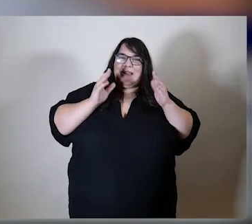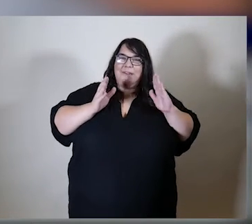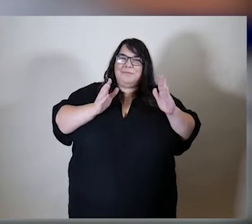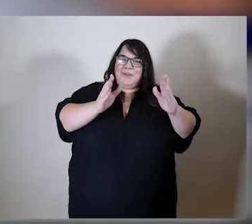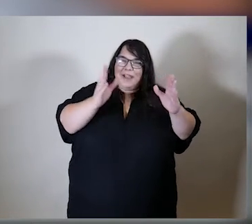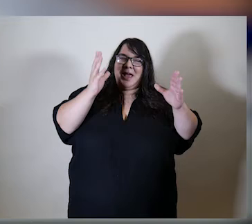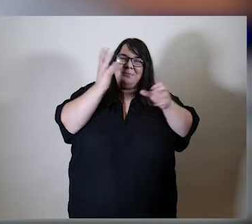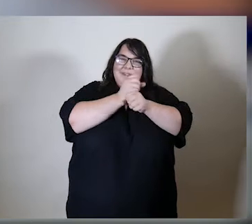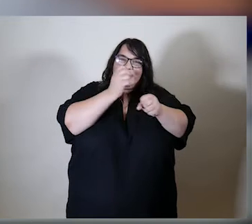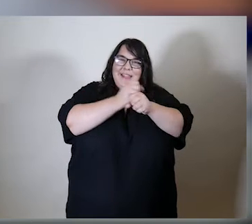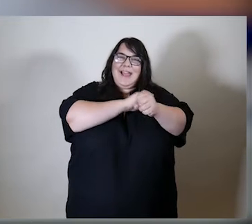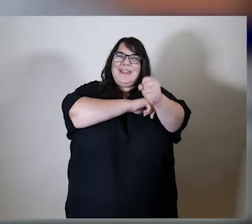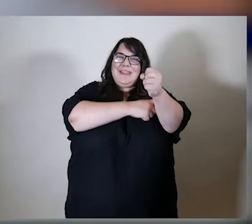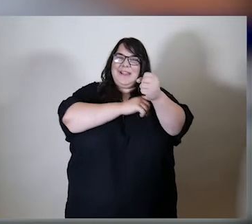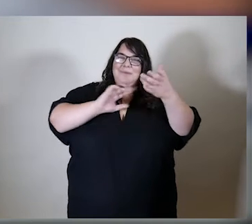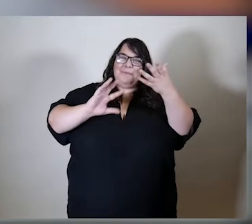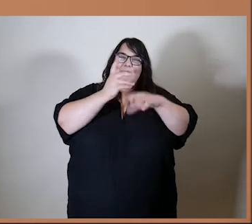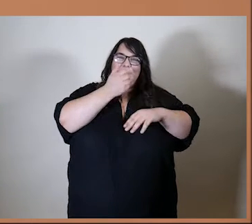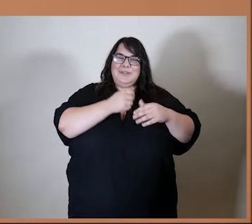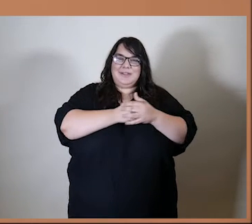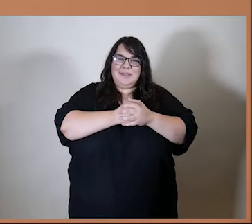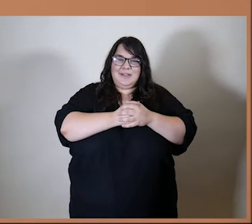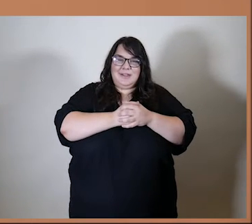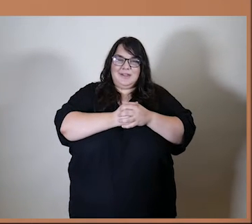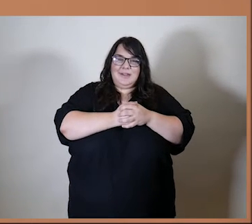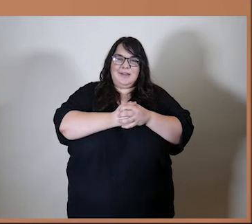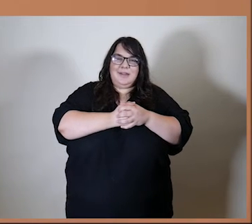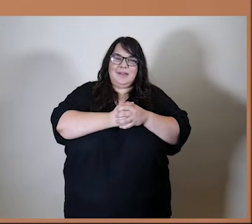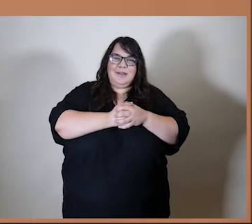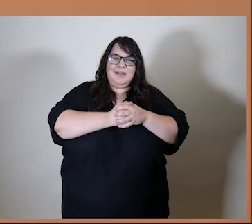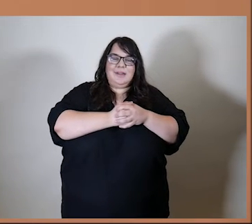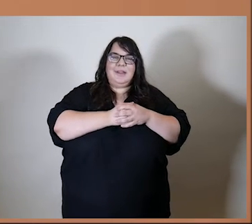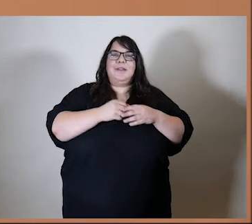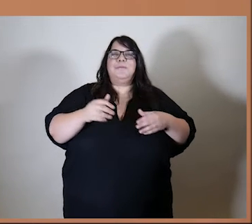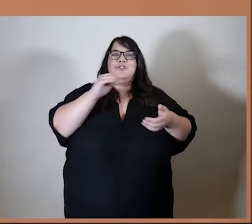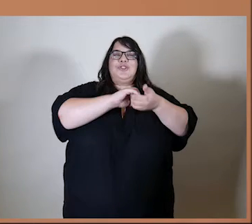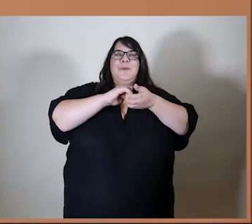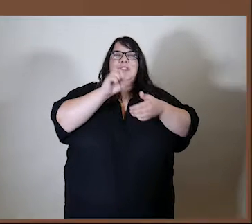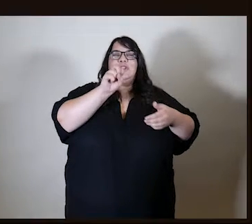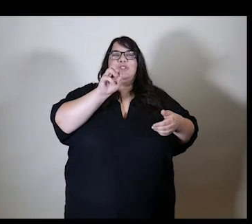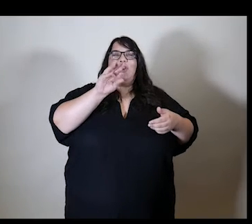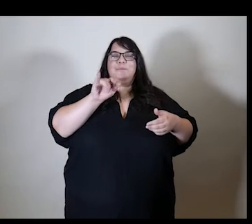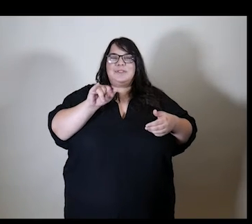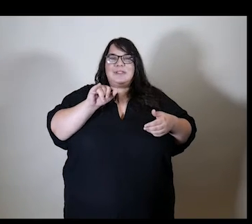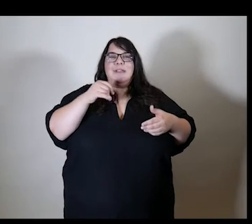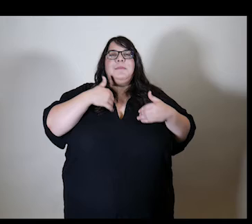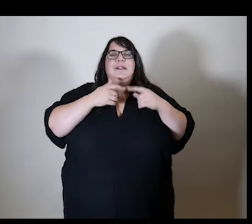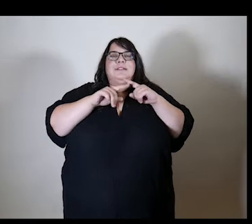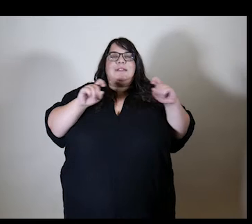με επιτυχίες, δύναμη και πρόοδο στο έργο σας. Για μένα, ο Σόψη Πάτρας είναι